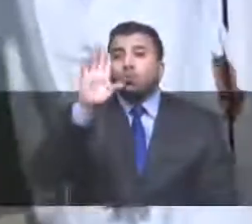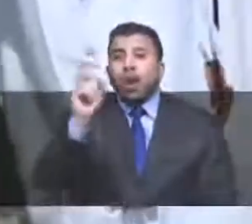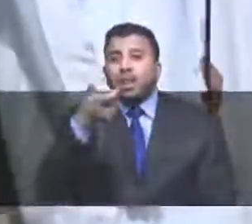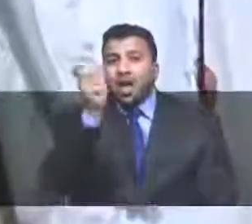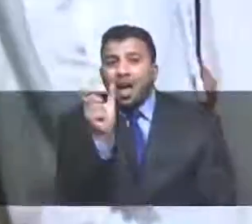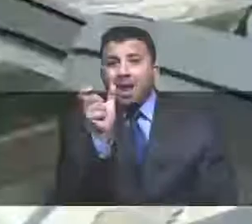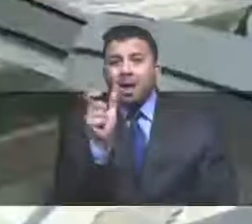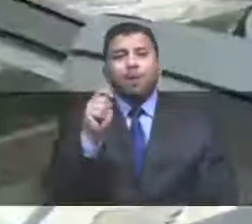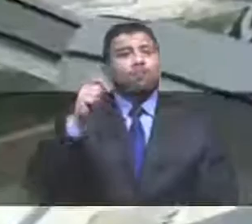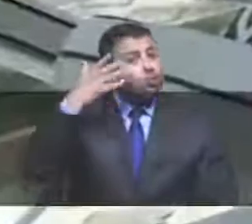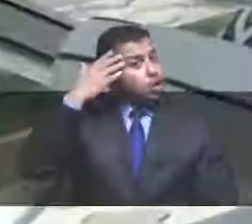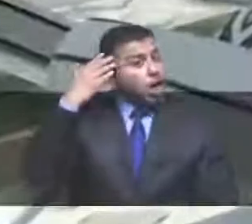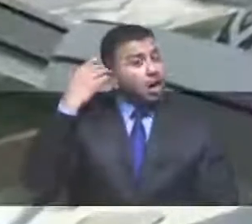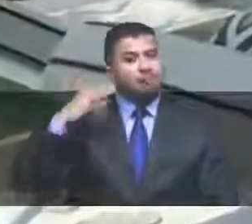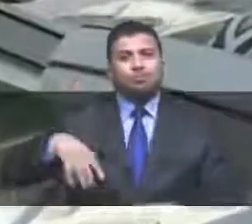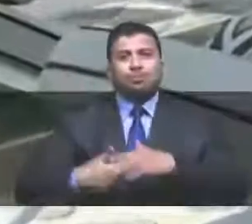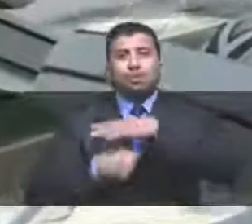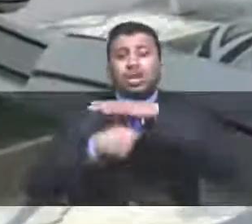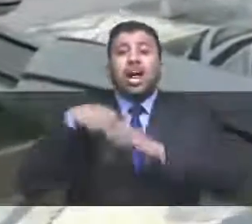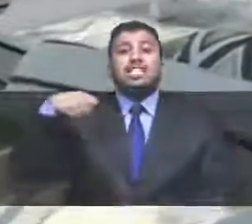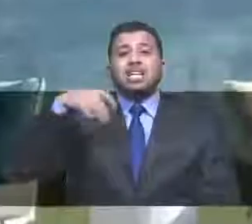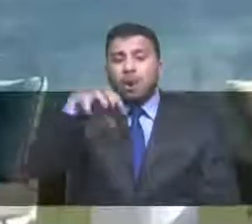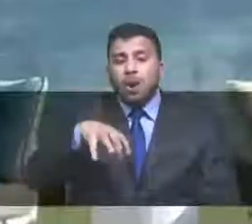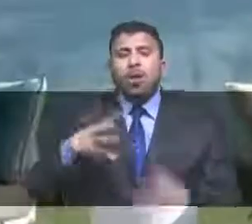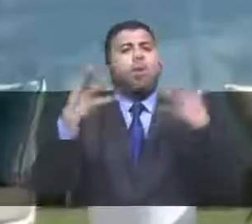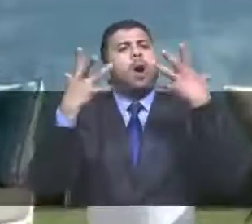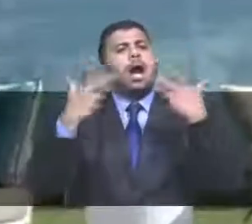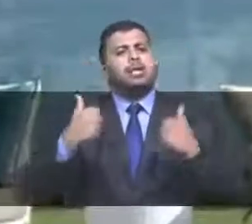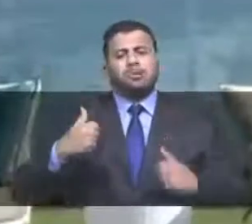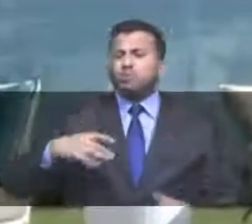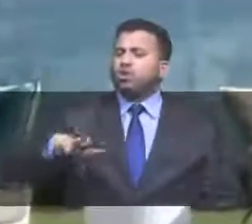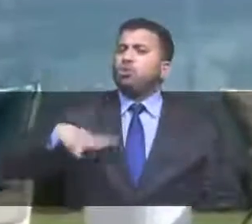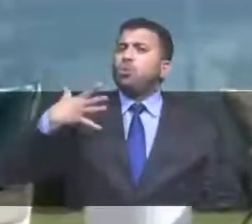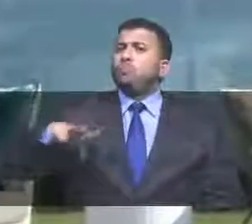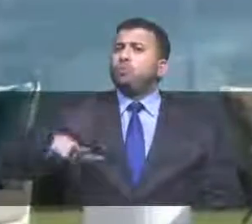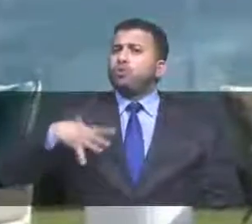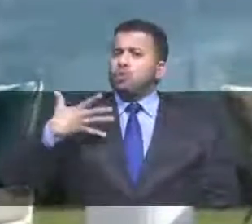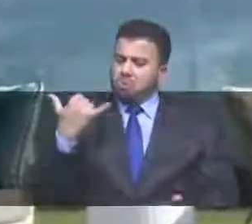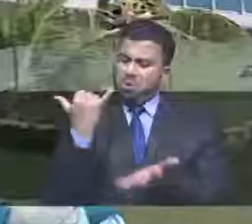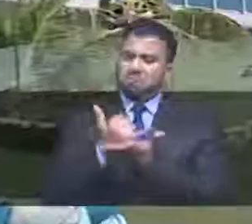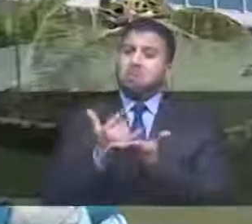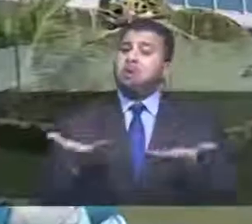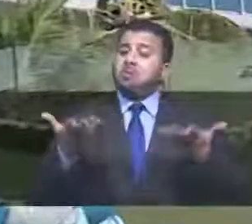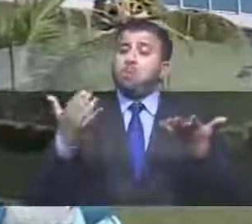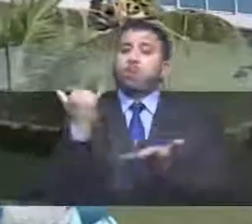بن خليفة آل نهيان مستشاري صاحب السمو رئيس الدولة وعدد من الشيوخ وكبار المسؤولين.